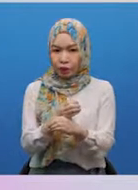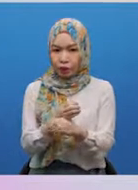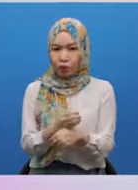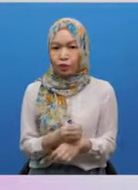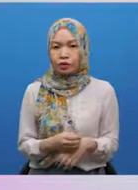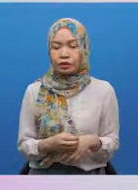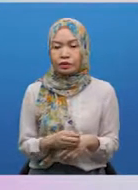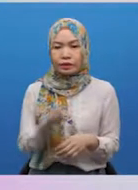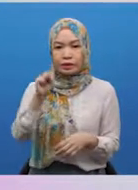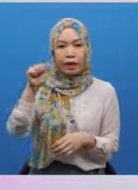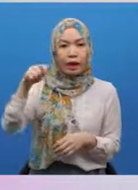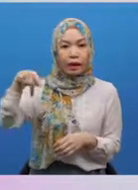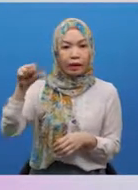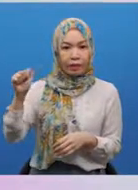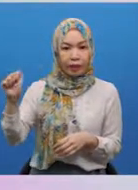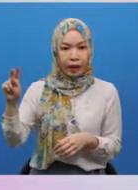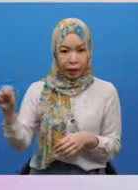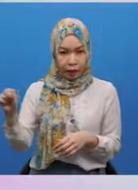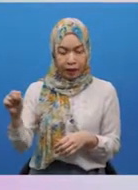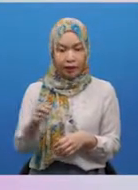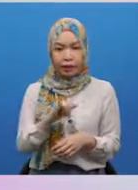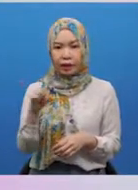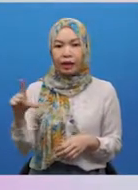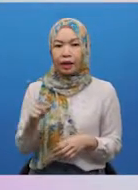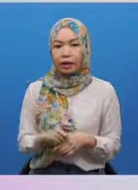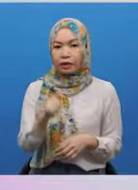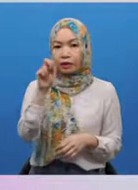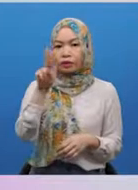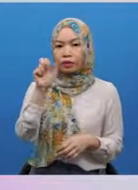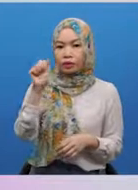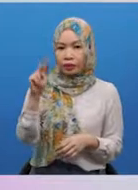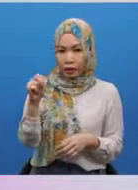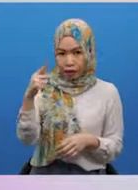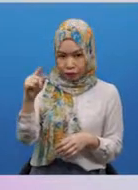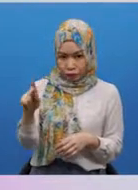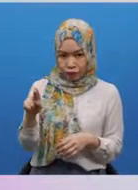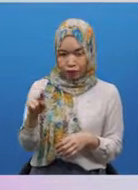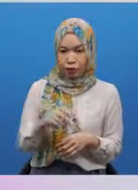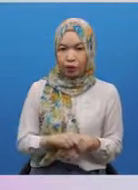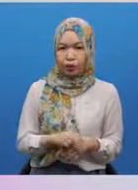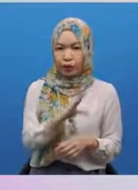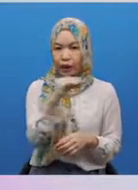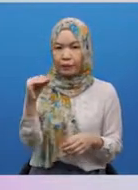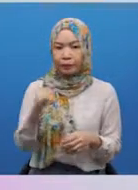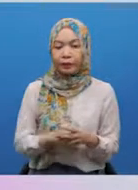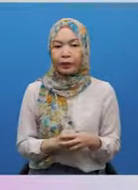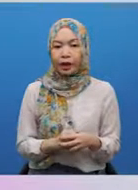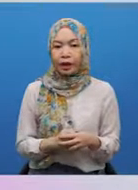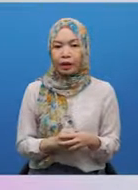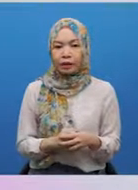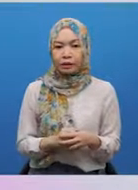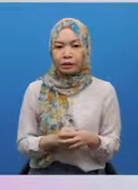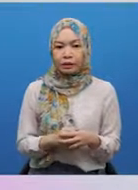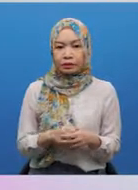yang disapa ialah Tuanku. Untuk orang yang berjawatan Gubernur, bentuk